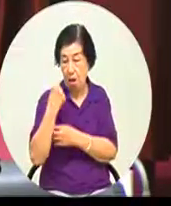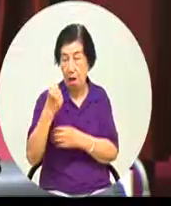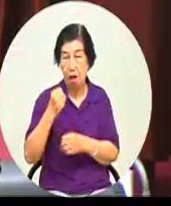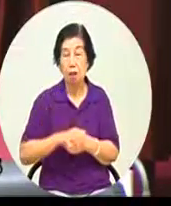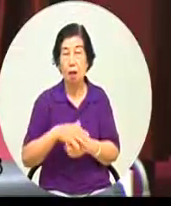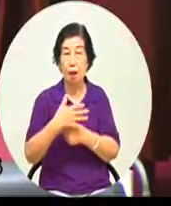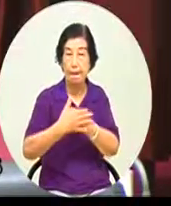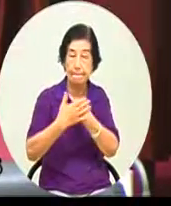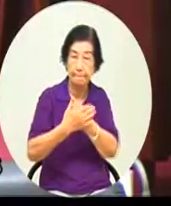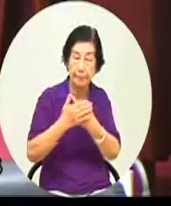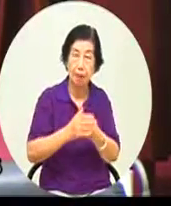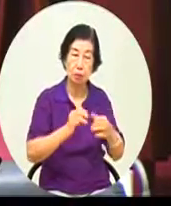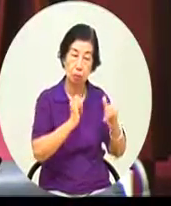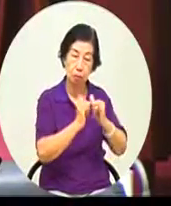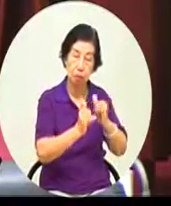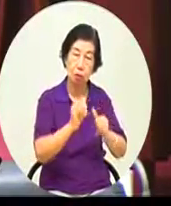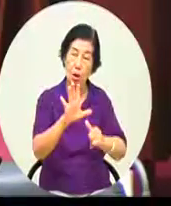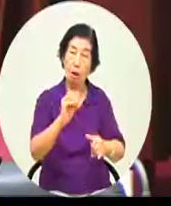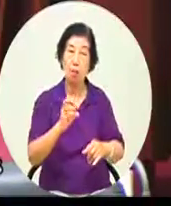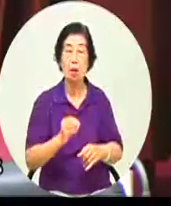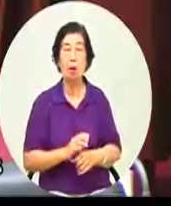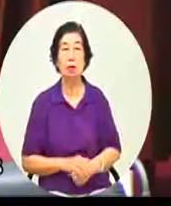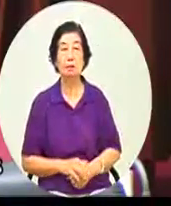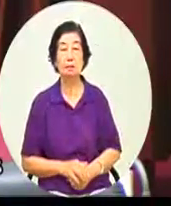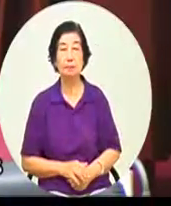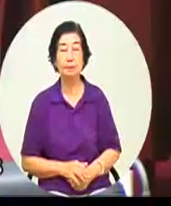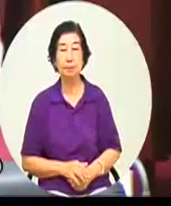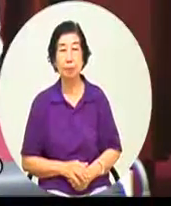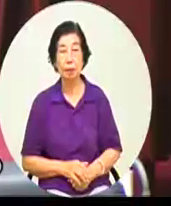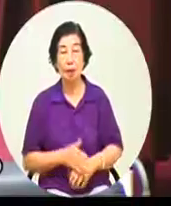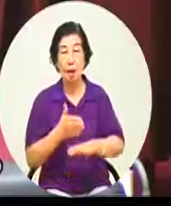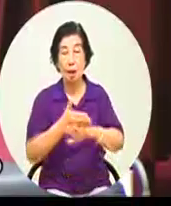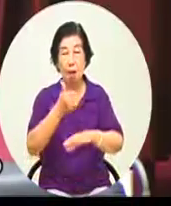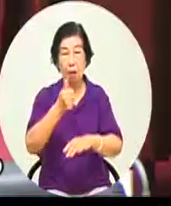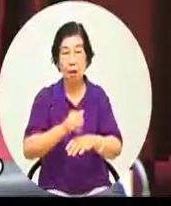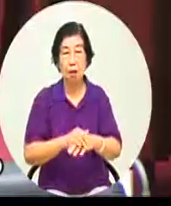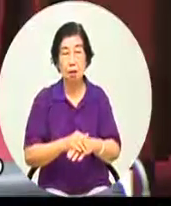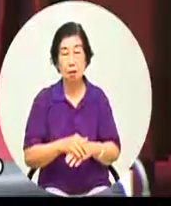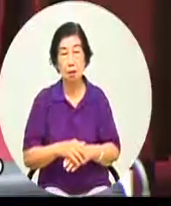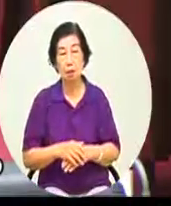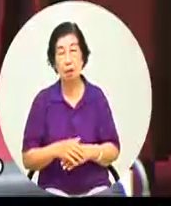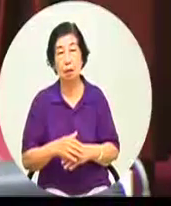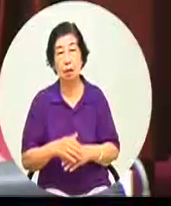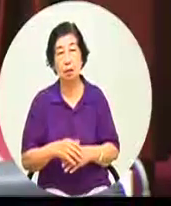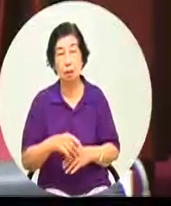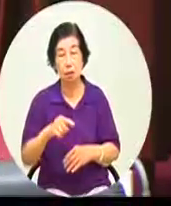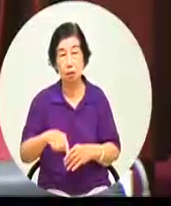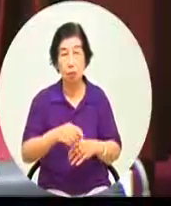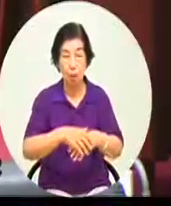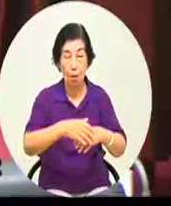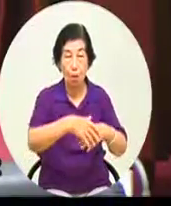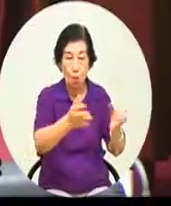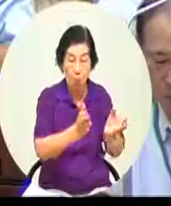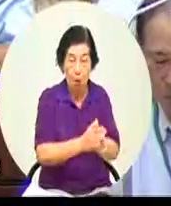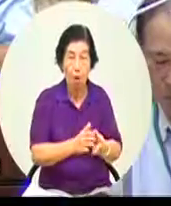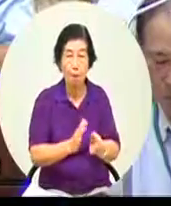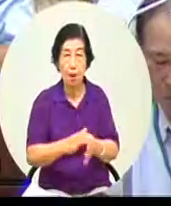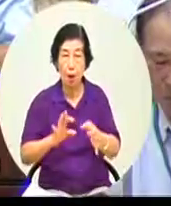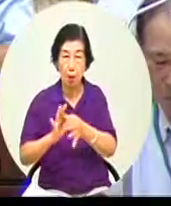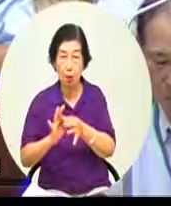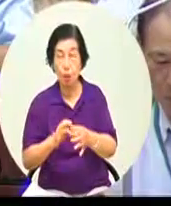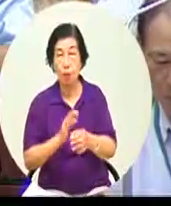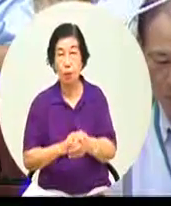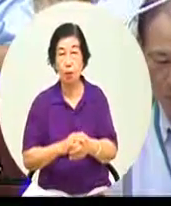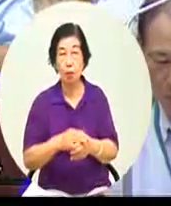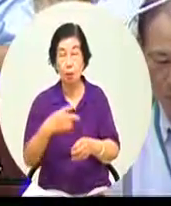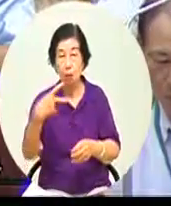长回答。 还有捷运局吴局长，请答复。 好，感谢主席，感谢许议员对于这一部分的关心。那这一部分我们是朝两个面向